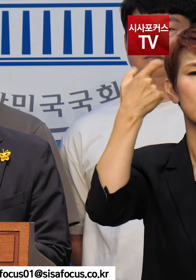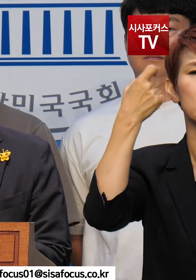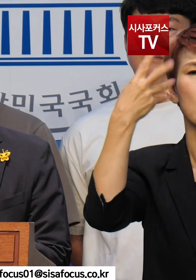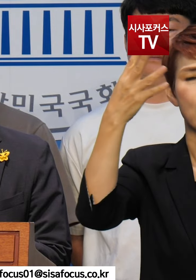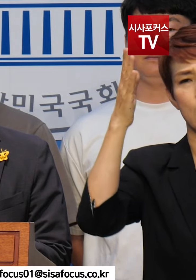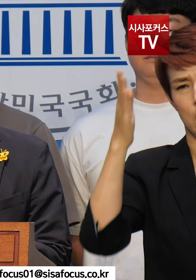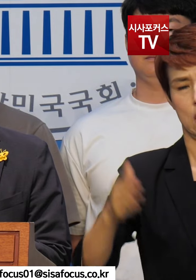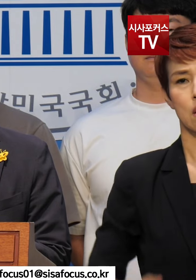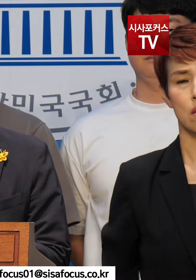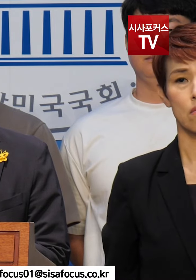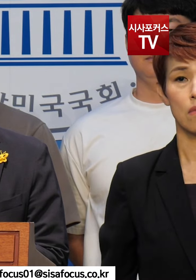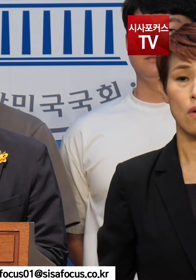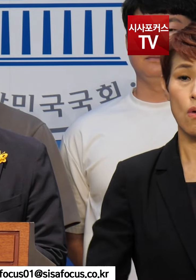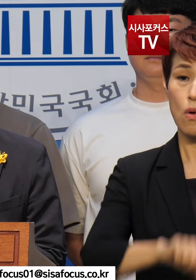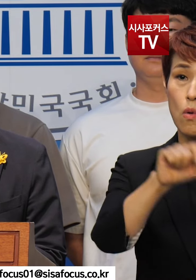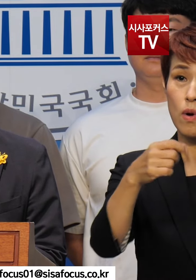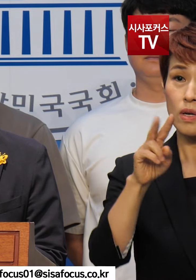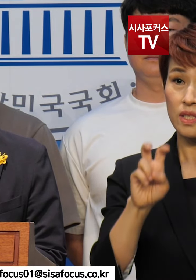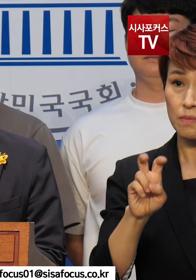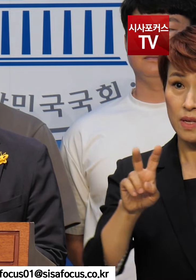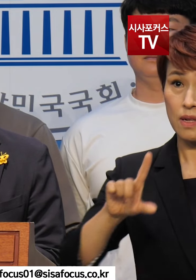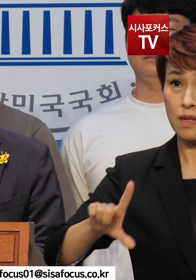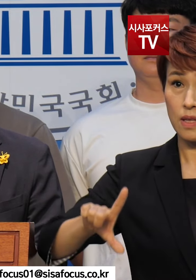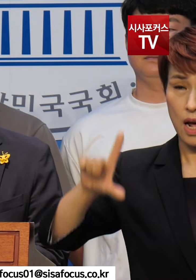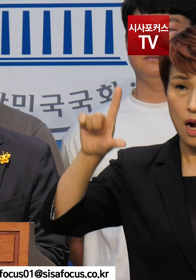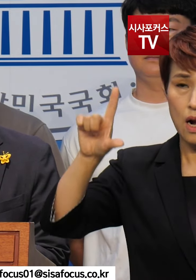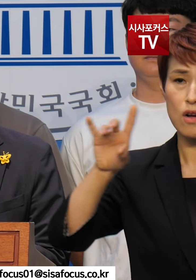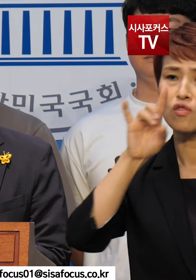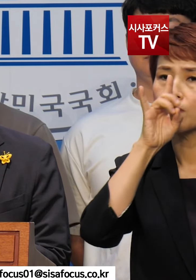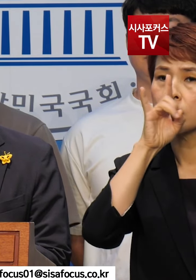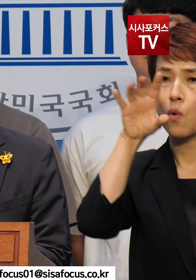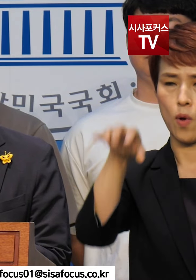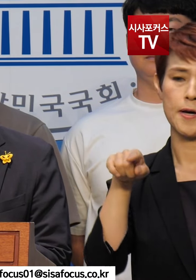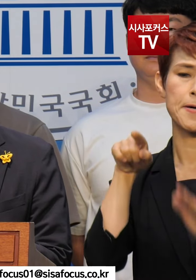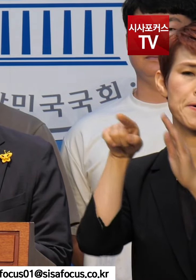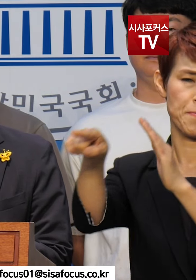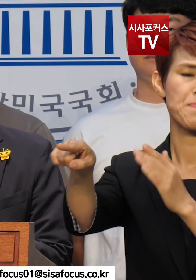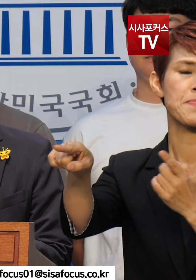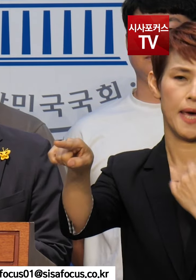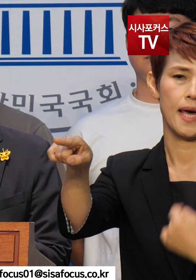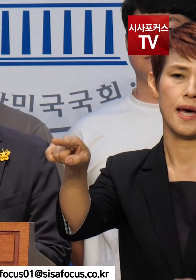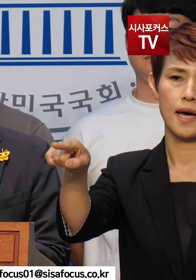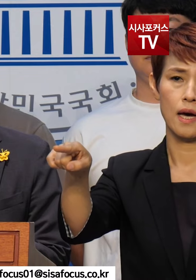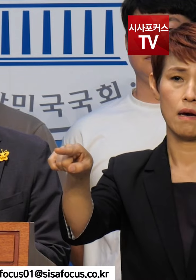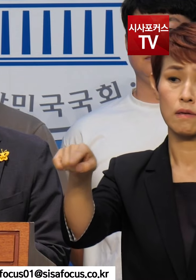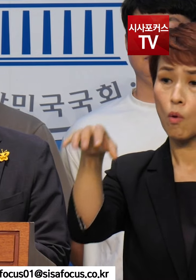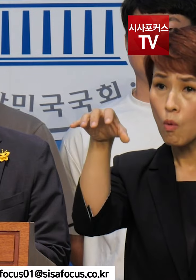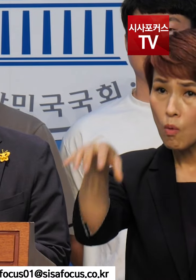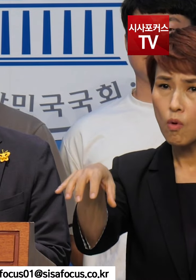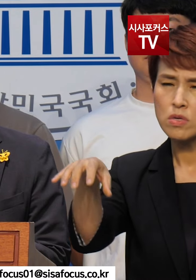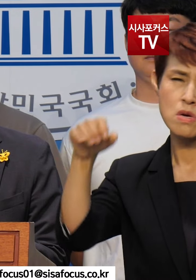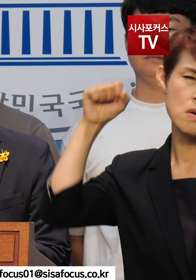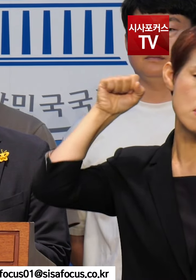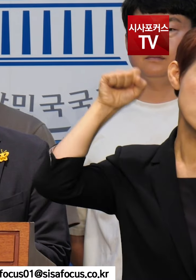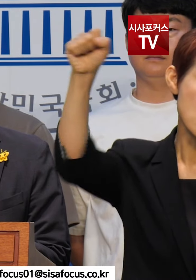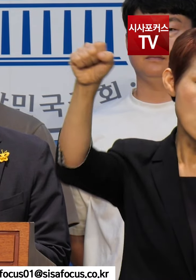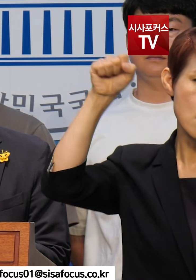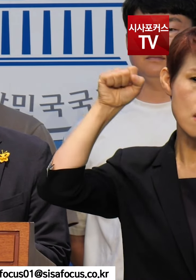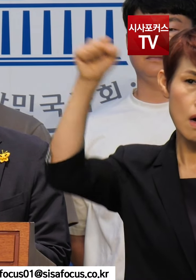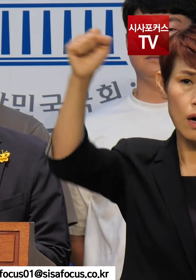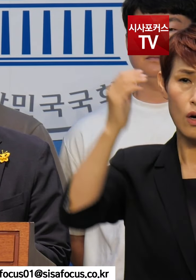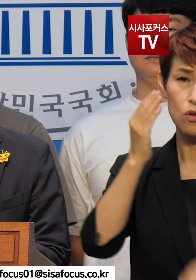지난 5월 20일 날 구미 현장에 방문을 하기도 했습니다. 현장에서 고공농성을 하고